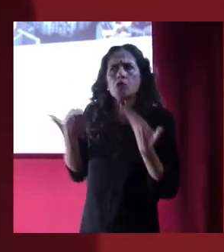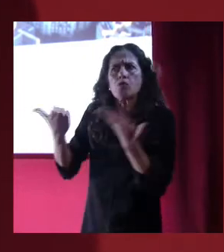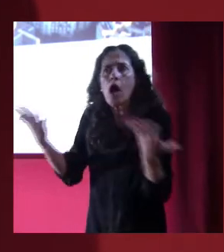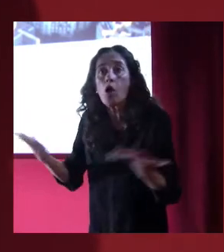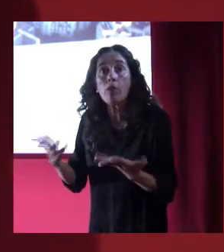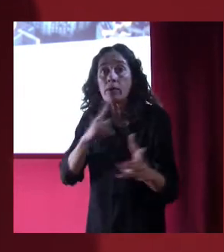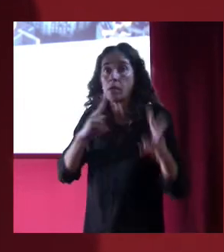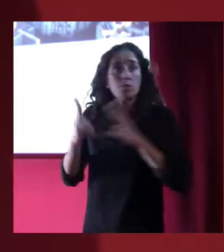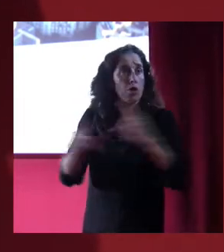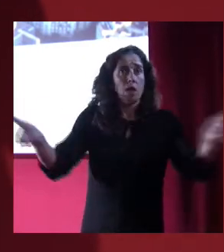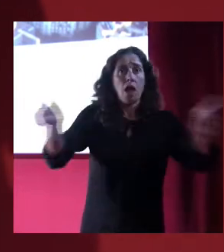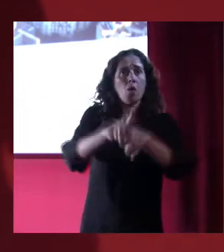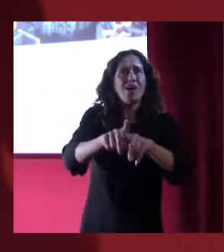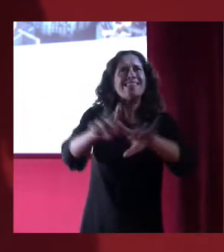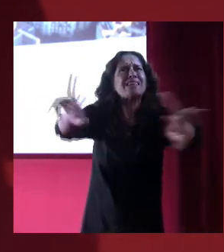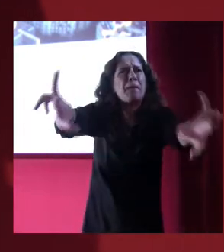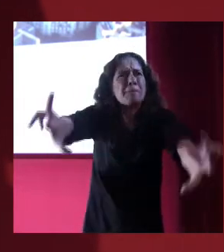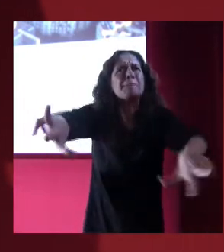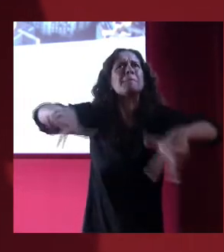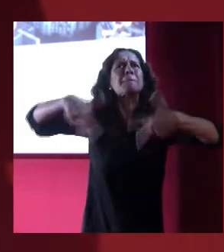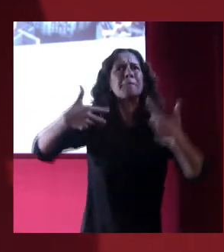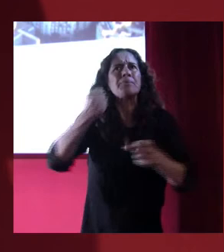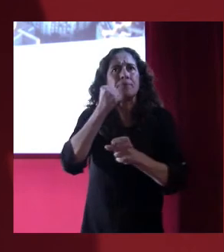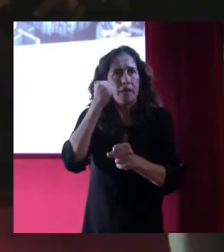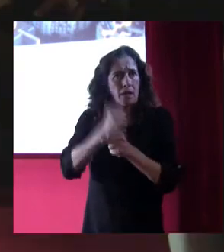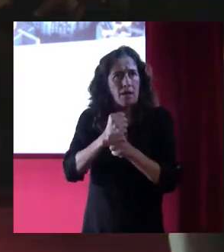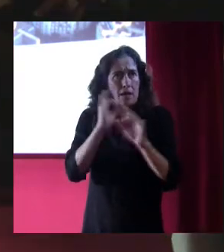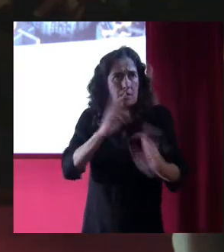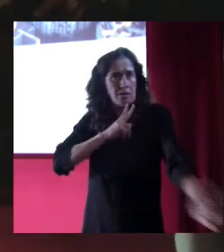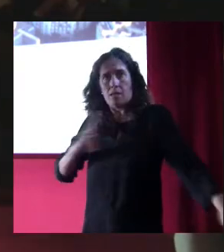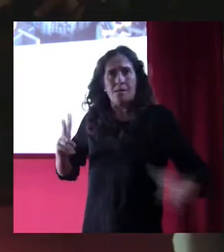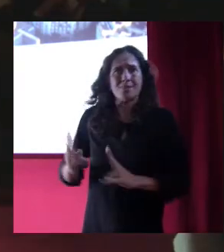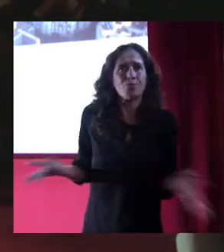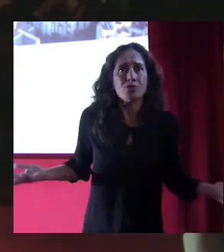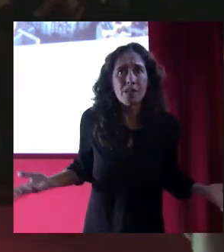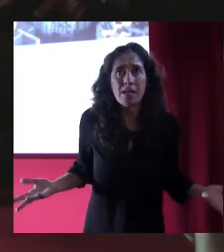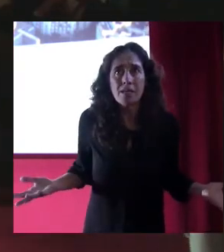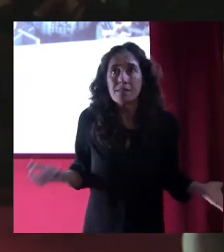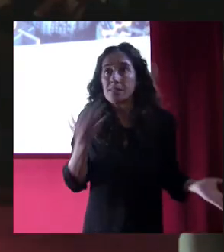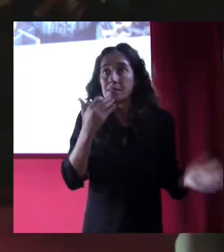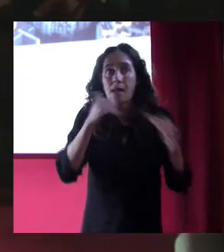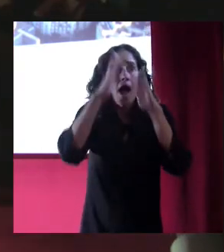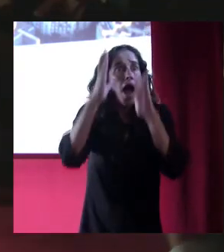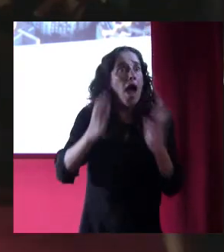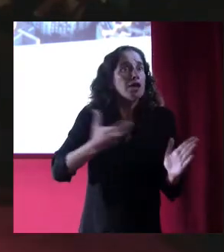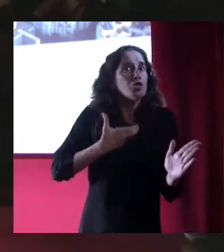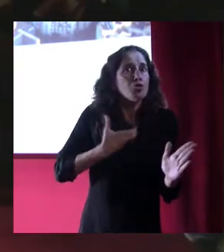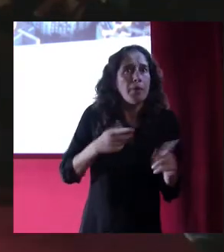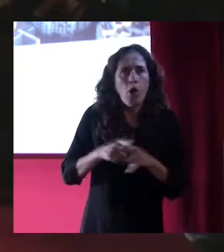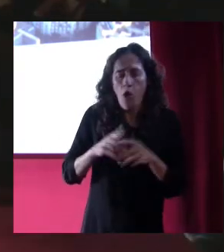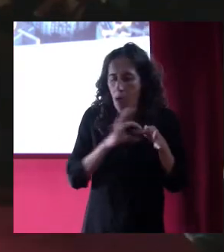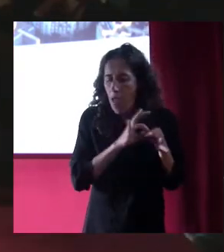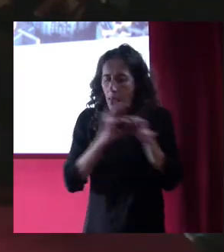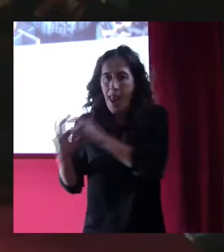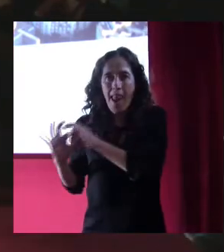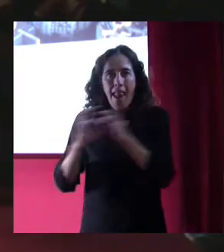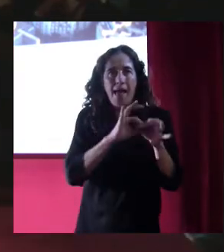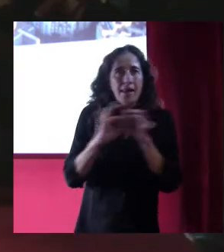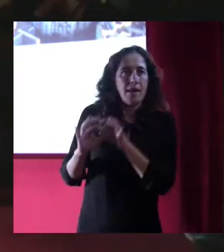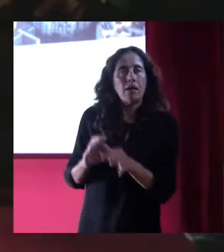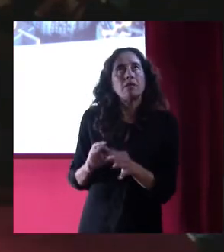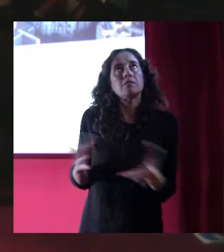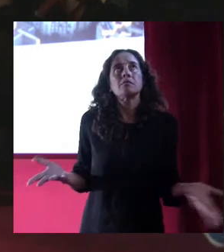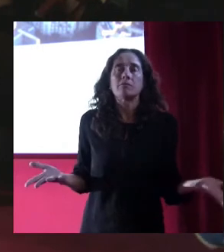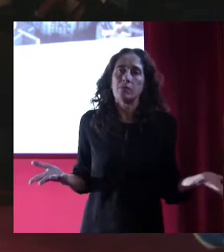mateixa resposta. Deixeu-nos treballar. Us imagineu si tinguéssim un ajuntament que fos un aliat en lloc de dir